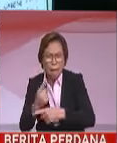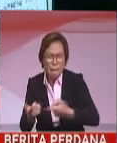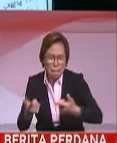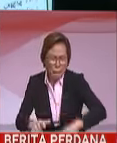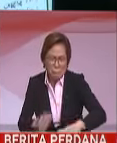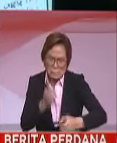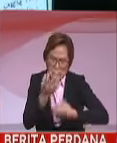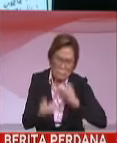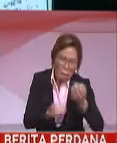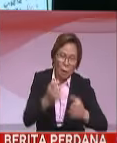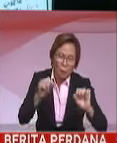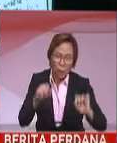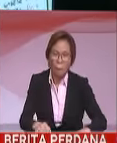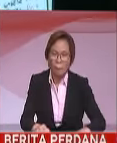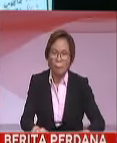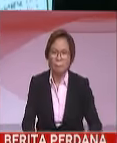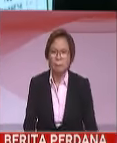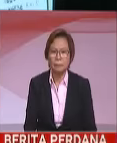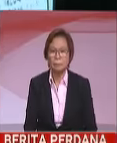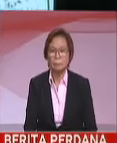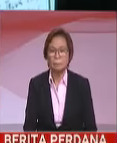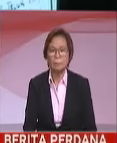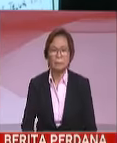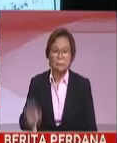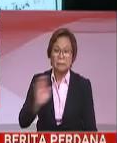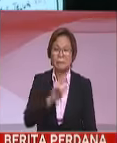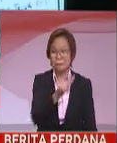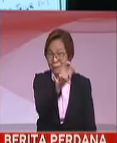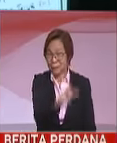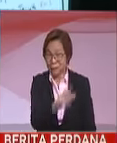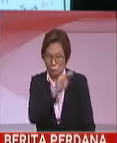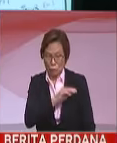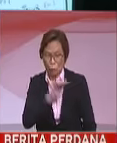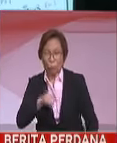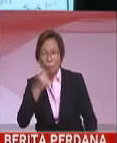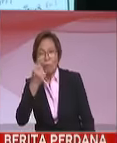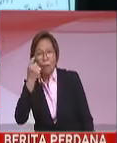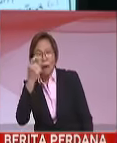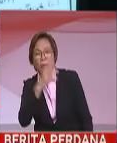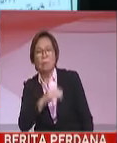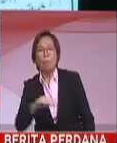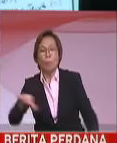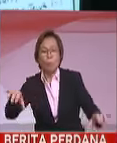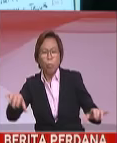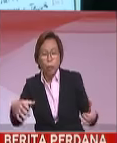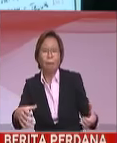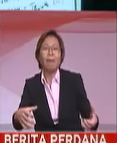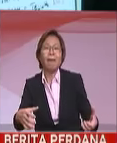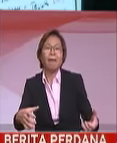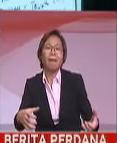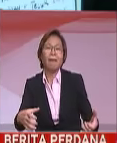jadi dan supaya dia boleh faham dan dia boleh laksanakan